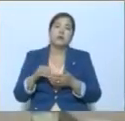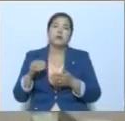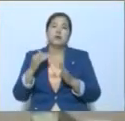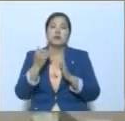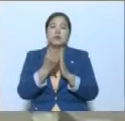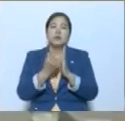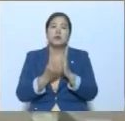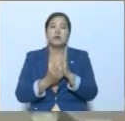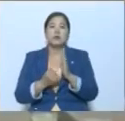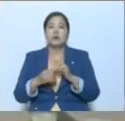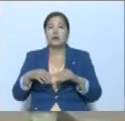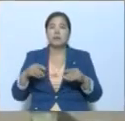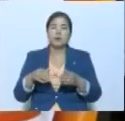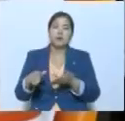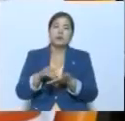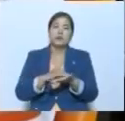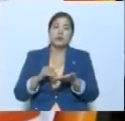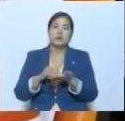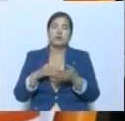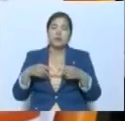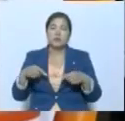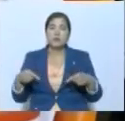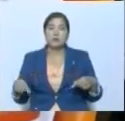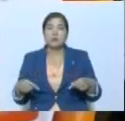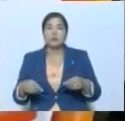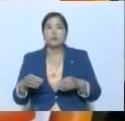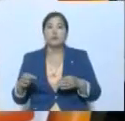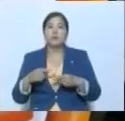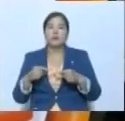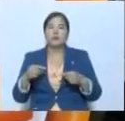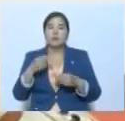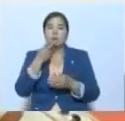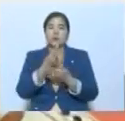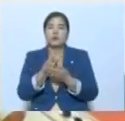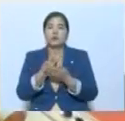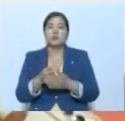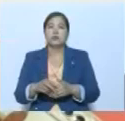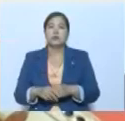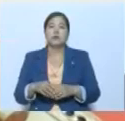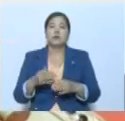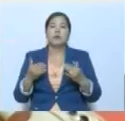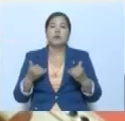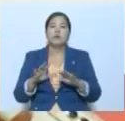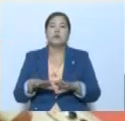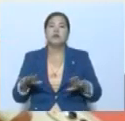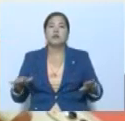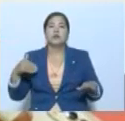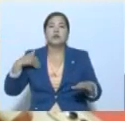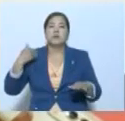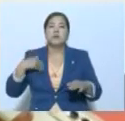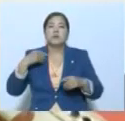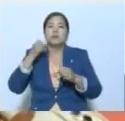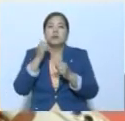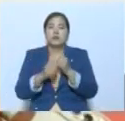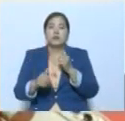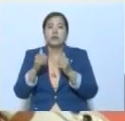болатын материалдар мен пайдаланылған заттардан жасаған түрлі бұйымдарын көрсетті. Әрине, бүгінгі мына балалардың да қызығушылығы жылдан жылға